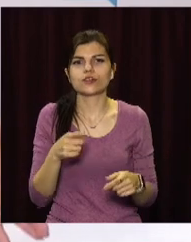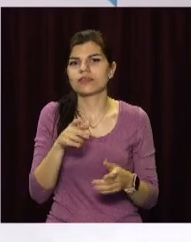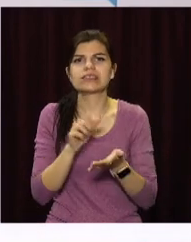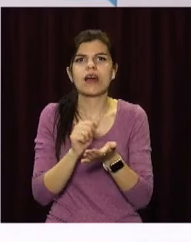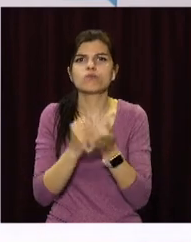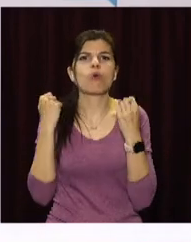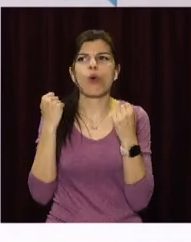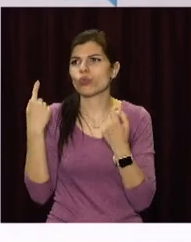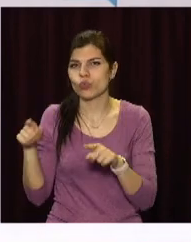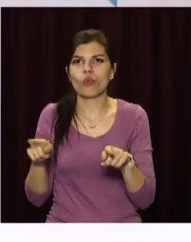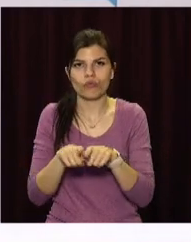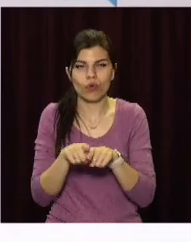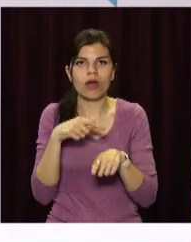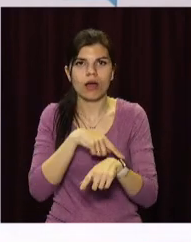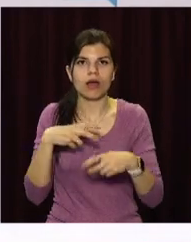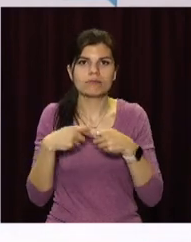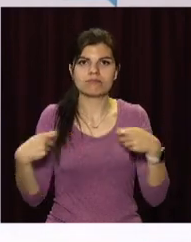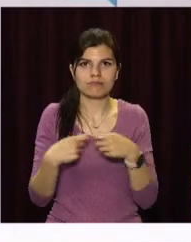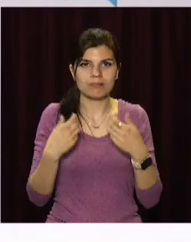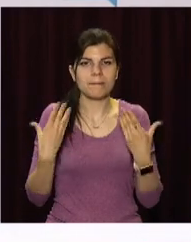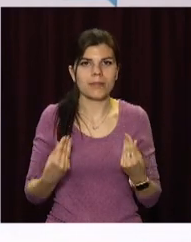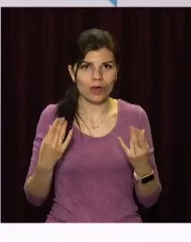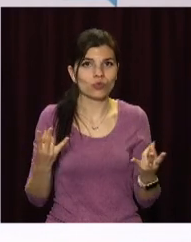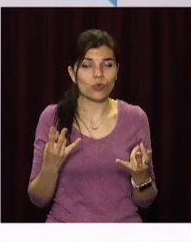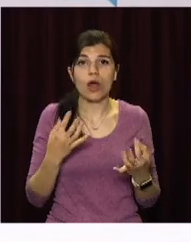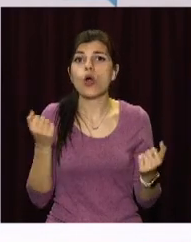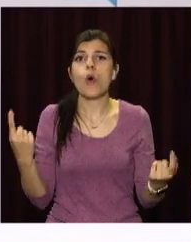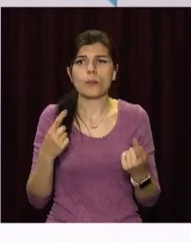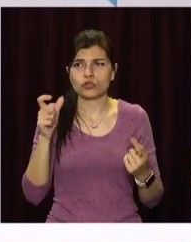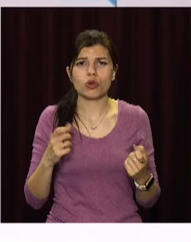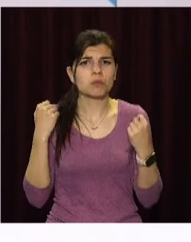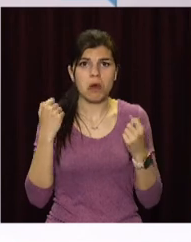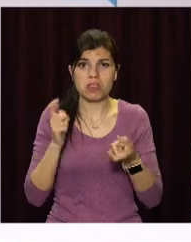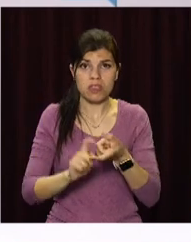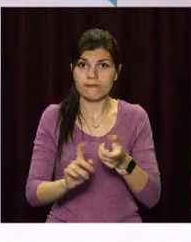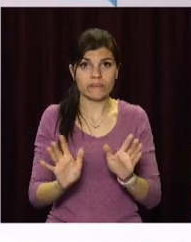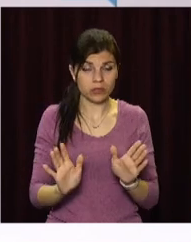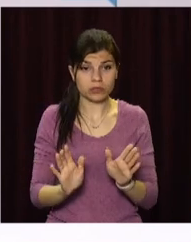другим спортом. Для обычного другого человека, не связанного со спортом,